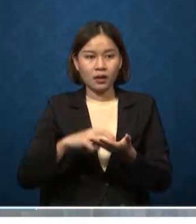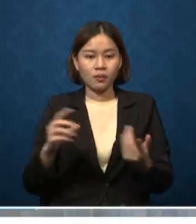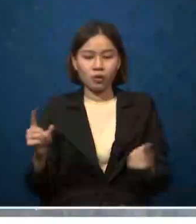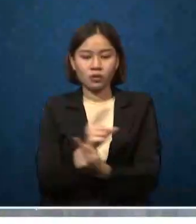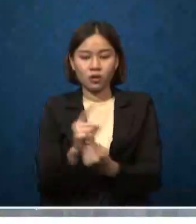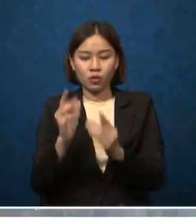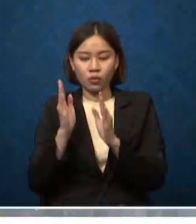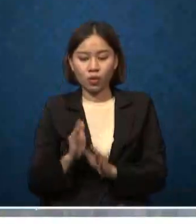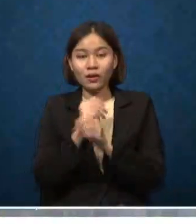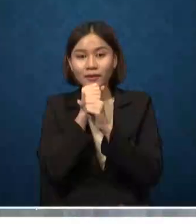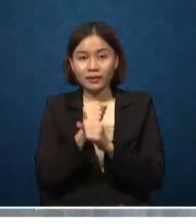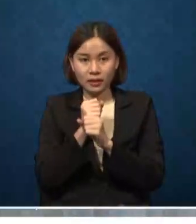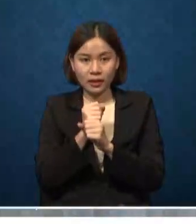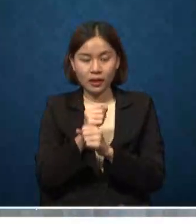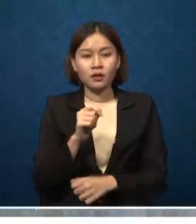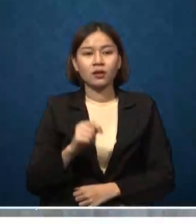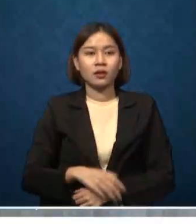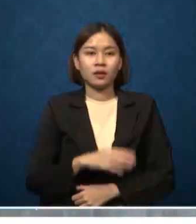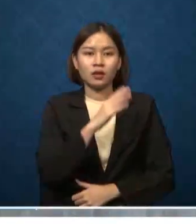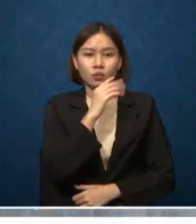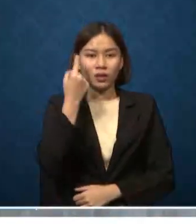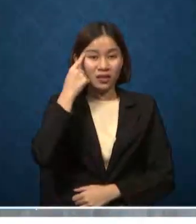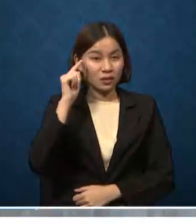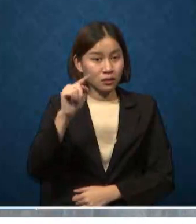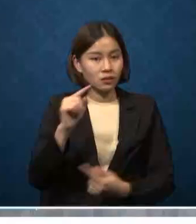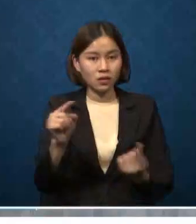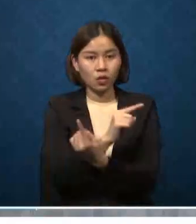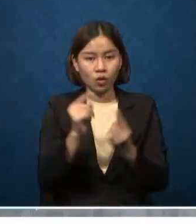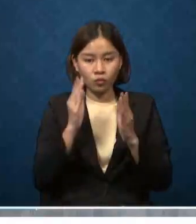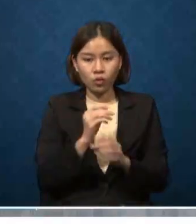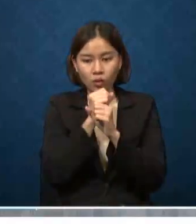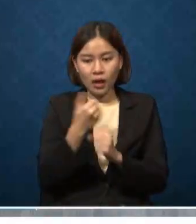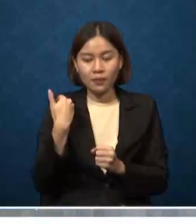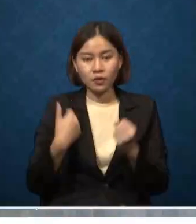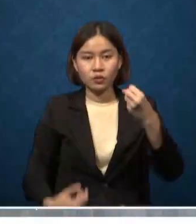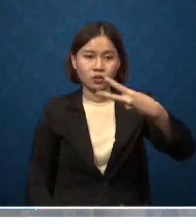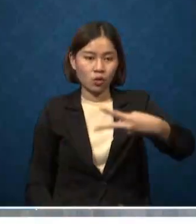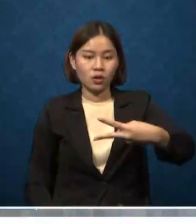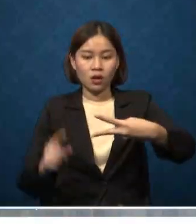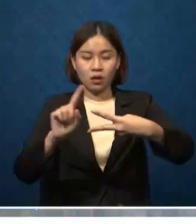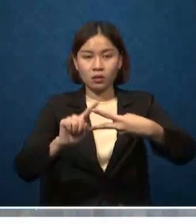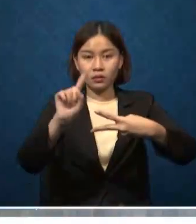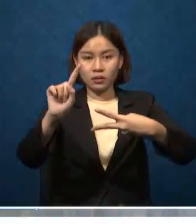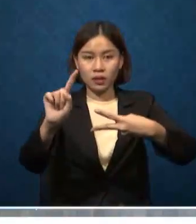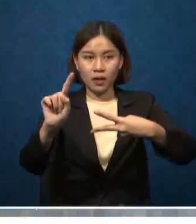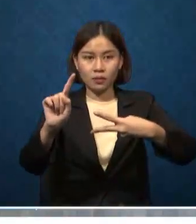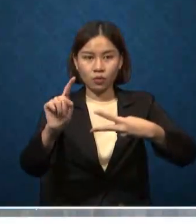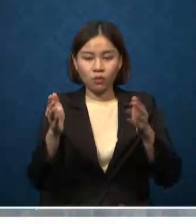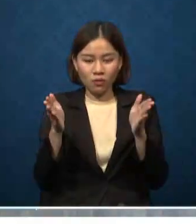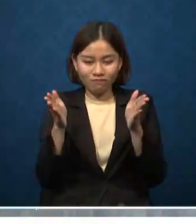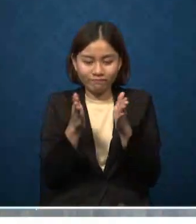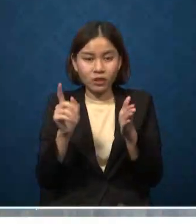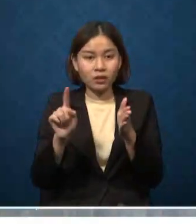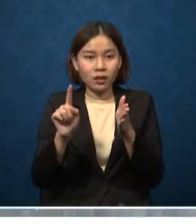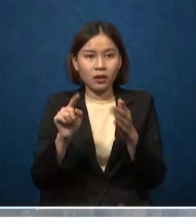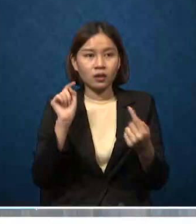สูงวัยเพราะฉะนั้นเวลาเรามองสังคมสูงวัยเนี่ยมันมองได้ 2แบบแบบที่ 1ถ้าเรามองแค่เรา